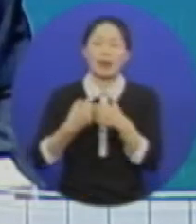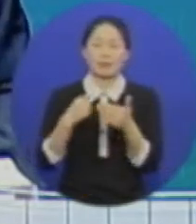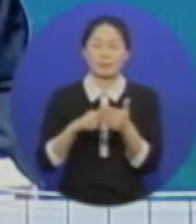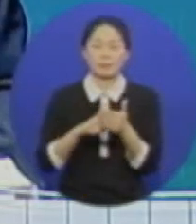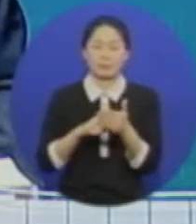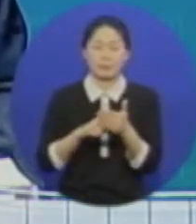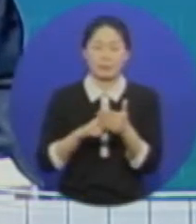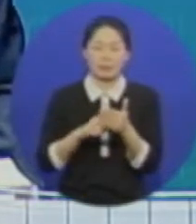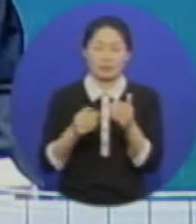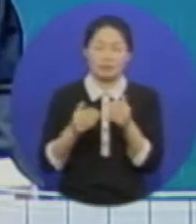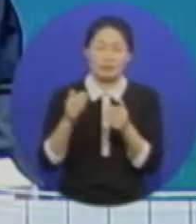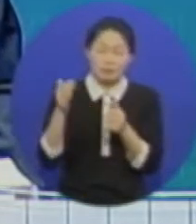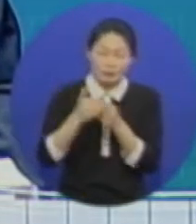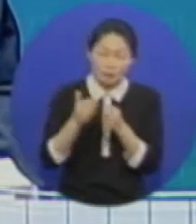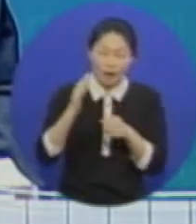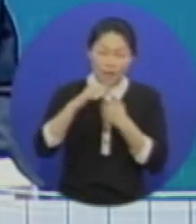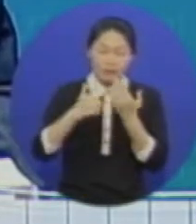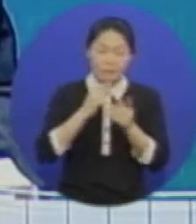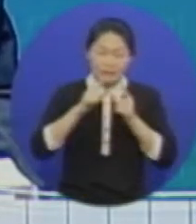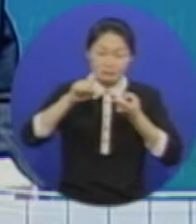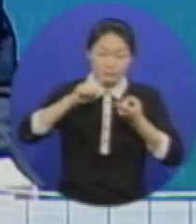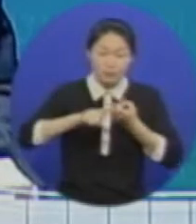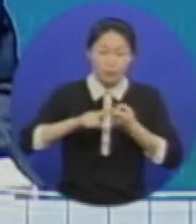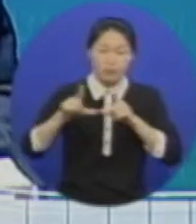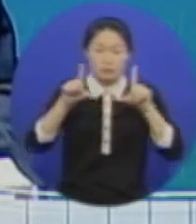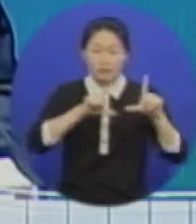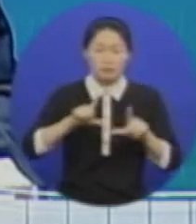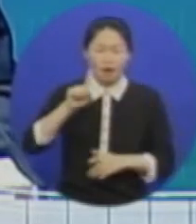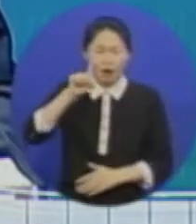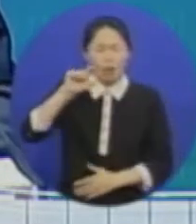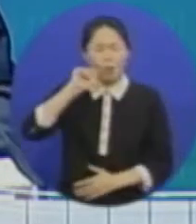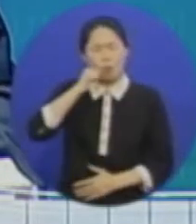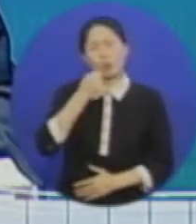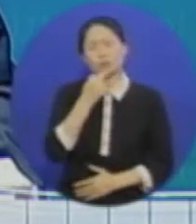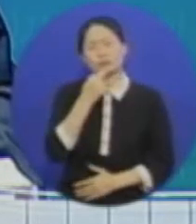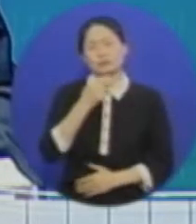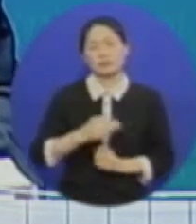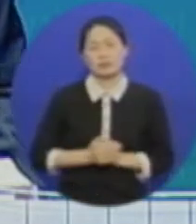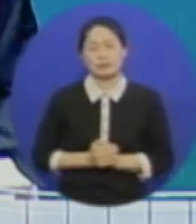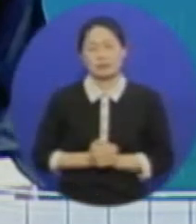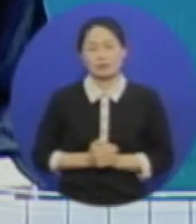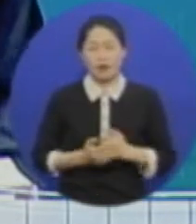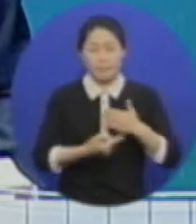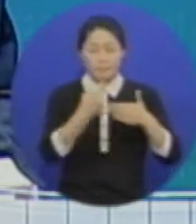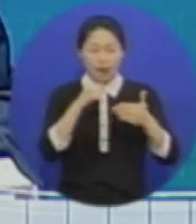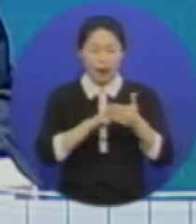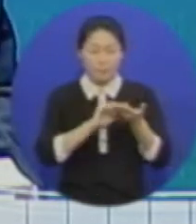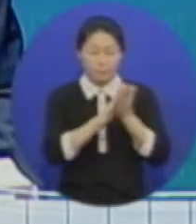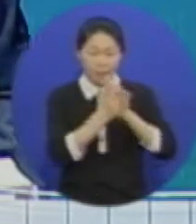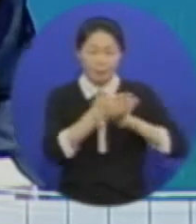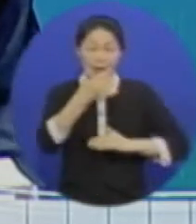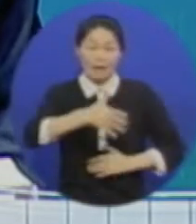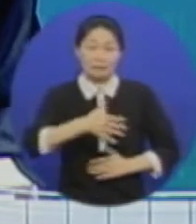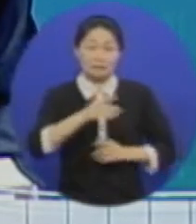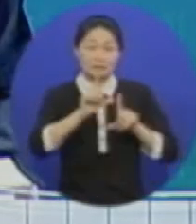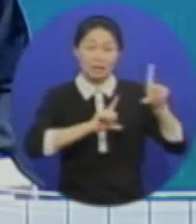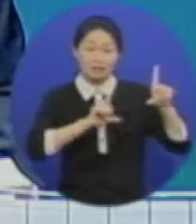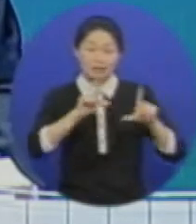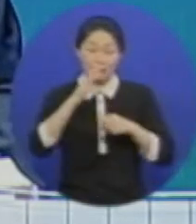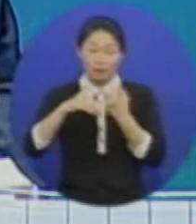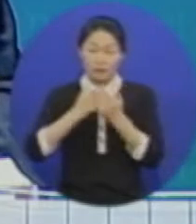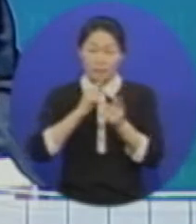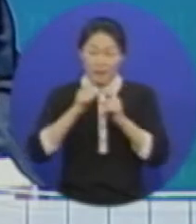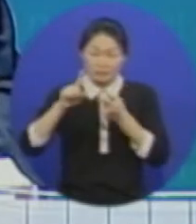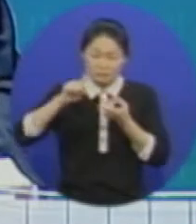그러면 하나님의 말씀대로 사는 게 아무것도 어려움이 안되요 마음이 안 변한 상태에서 하나님